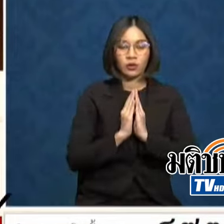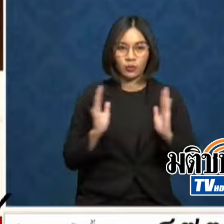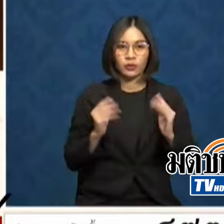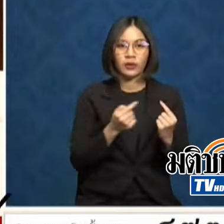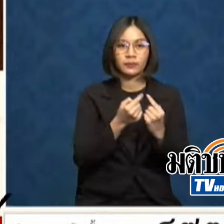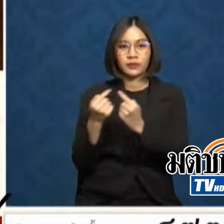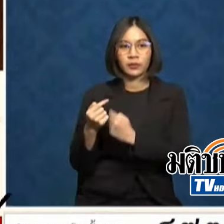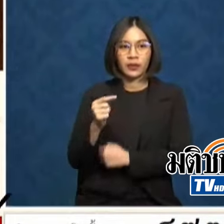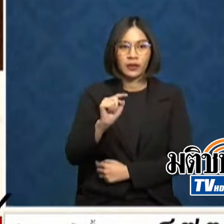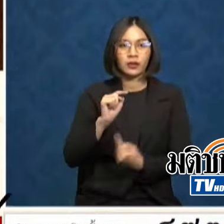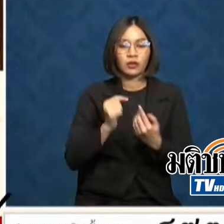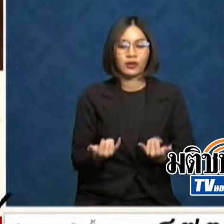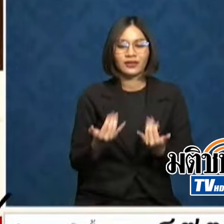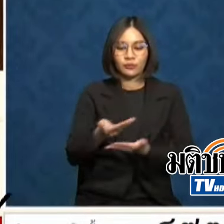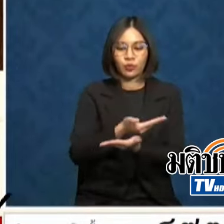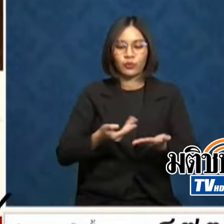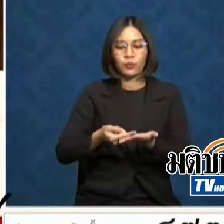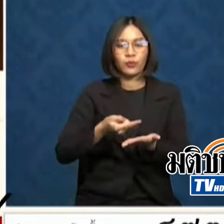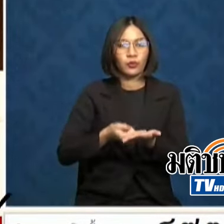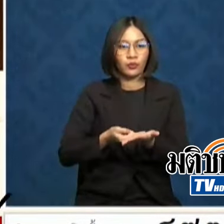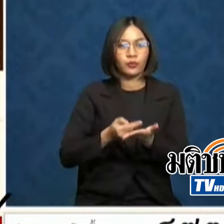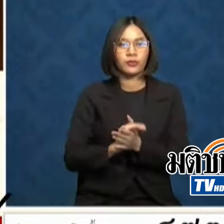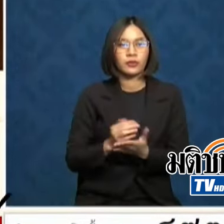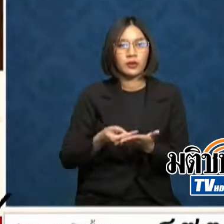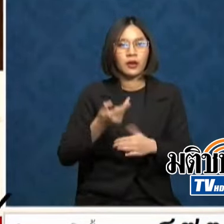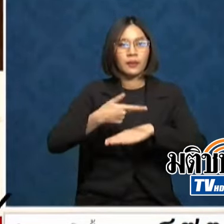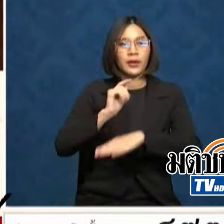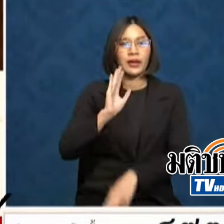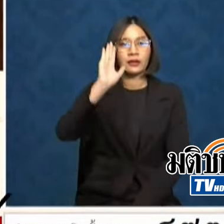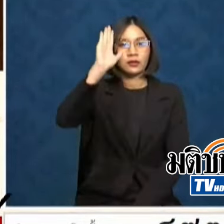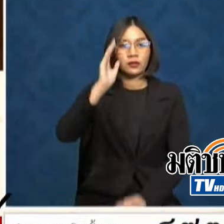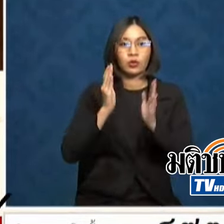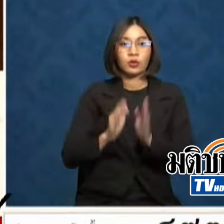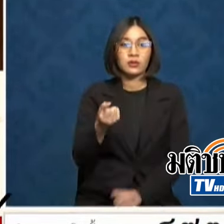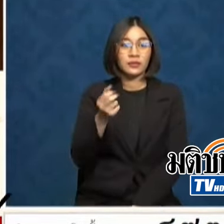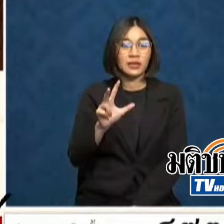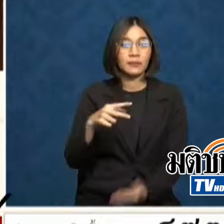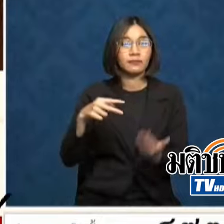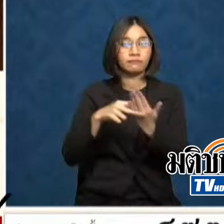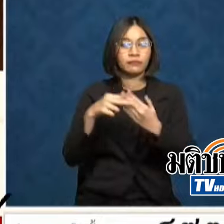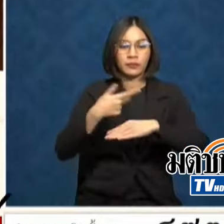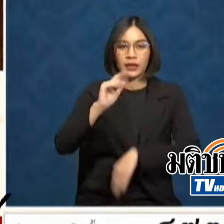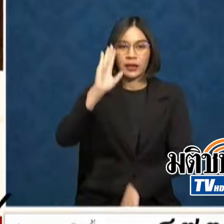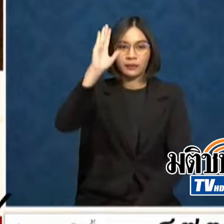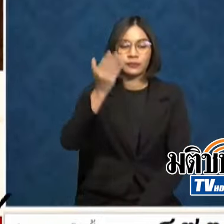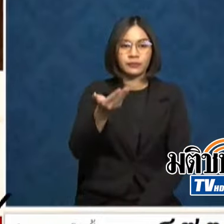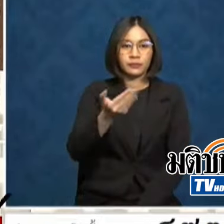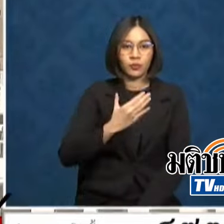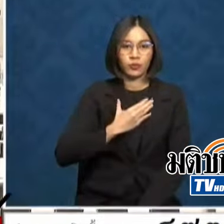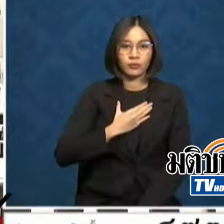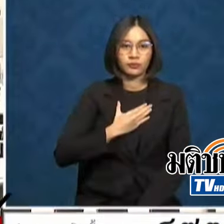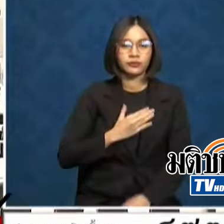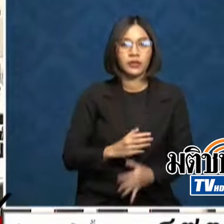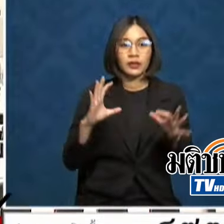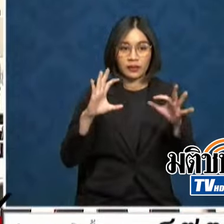ต่อไปก็อยู่ในระหว่างหารือเพิ่งหารือได ้ท่านประธานครับ 13ท่านท่านกรรมการ ท่านประธานครับ เชิญครับ ขออนุญาตครับ